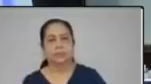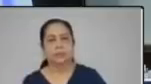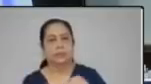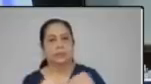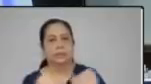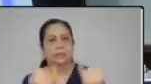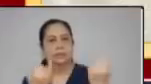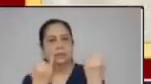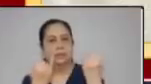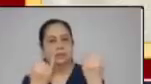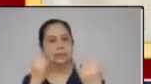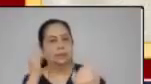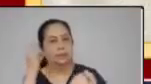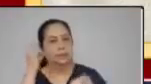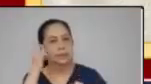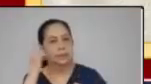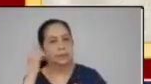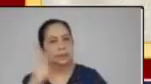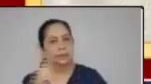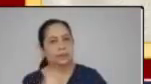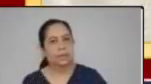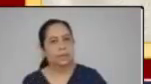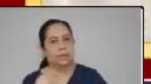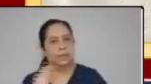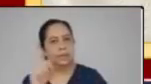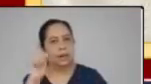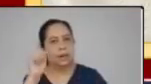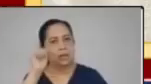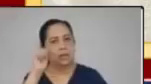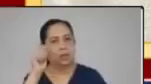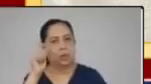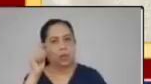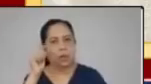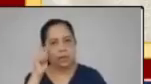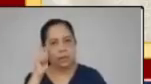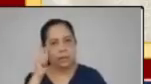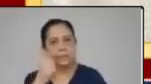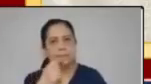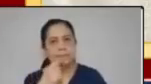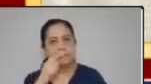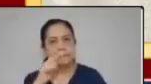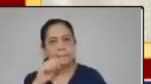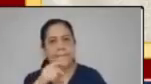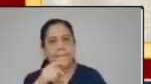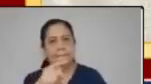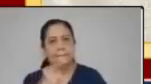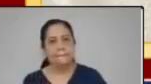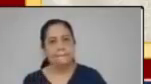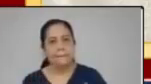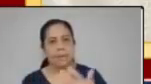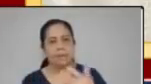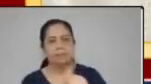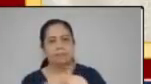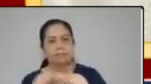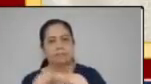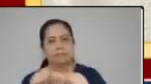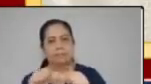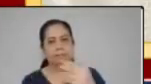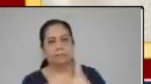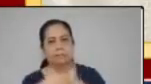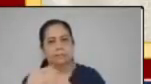na babasahin ko ay mapapasailalim po sa General Community Quarantine. Ito po ay